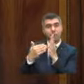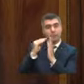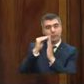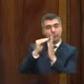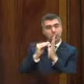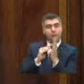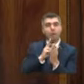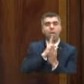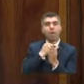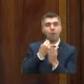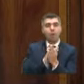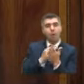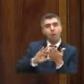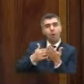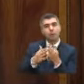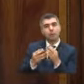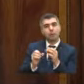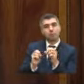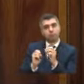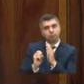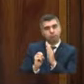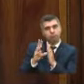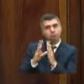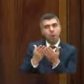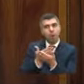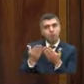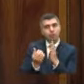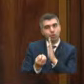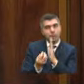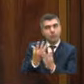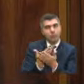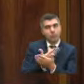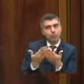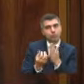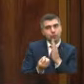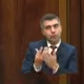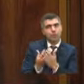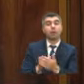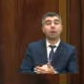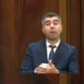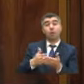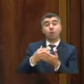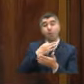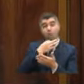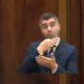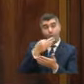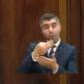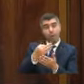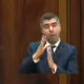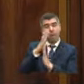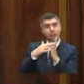دوره في نجاح أو فشل حكومة الكفاءات. وأطرنا هذا التأسيس لنقول لكم والآن على أي برنامج